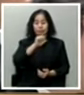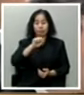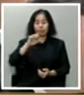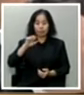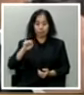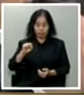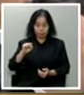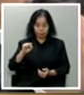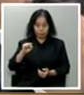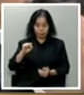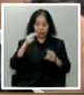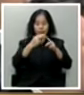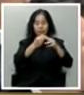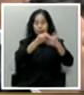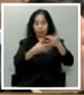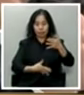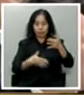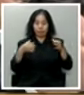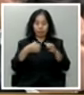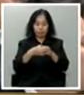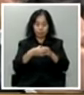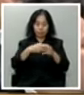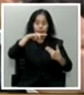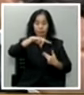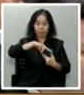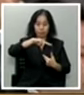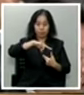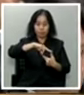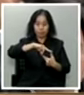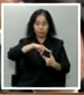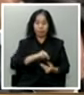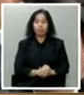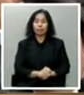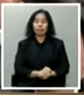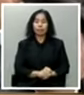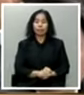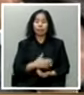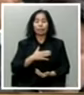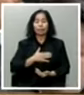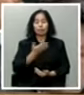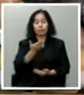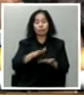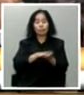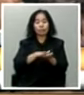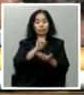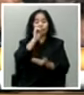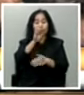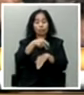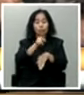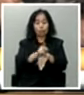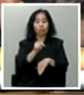รบัญชีรายชื่อพรรคพลังประชารัฐผมขออนุญาตเรียนท่านประธานอย่างนี้นะครับว่า